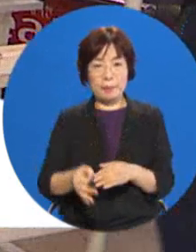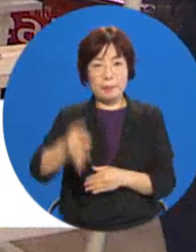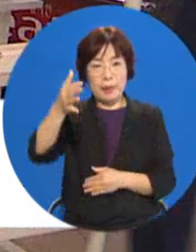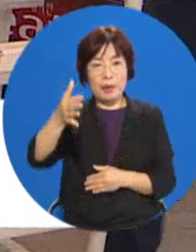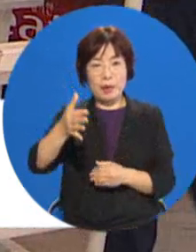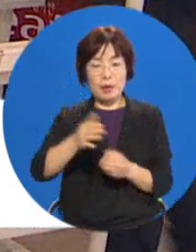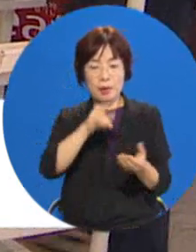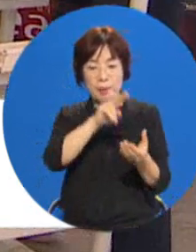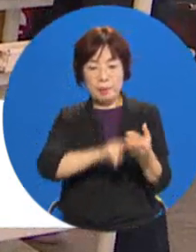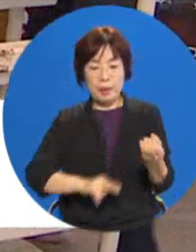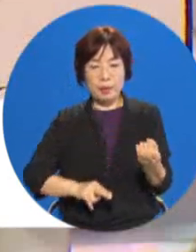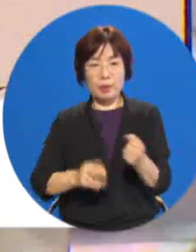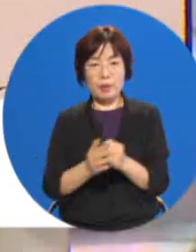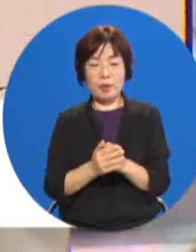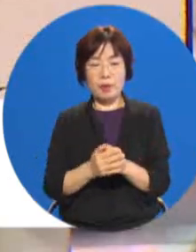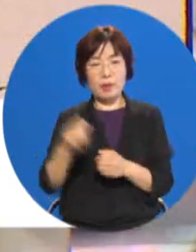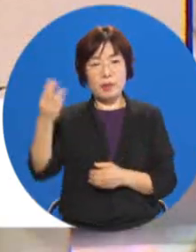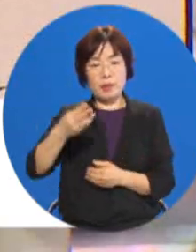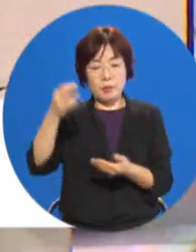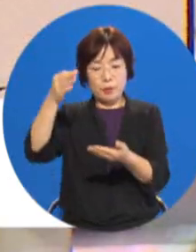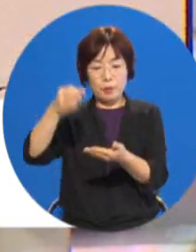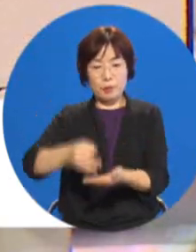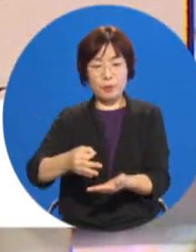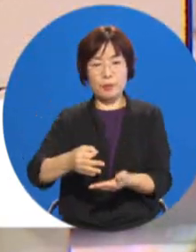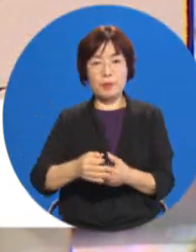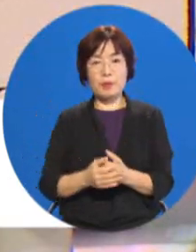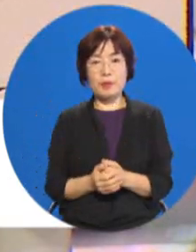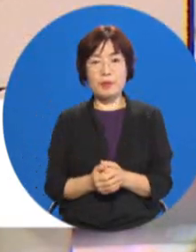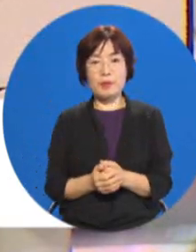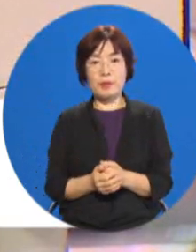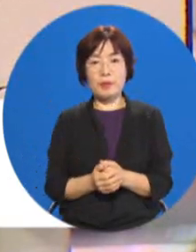돼지고기 도매 가격이 3천 원대까지 내려갔습니다.